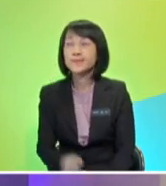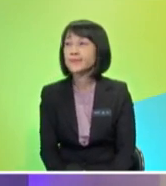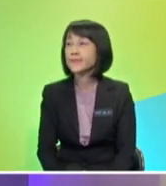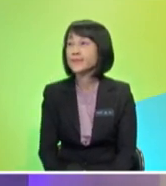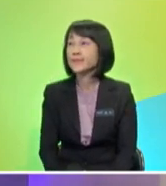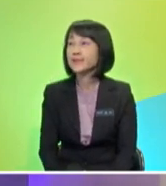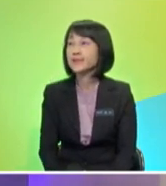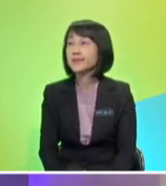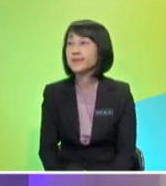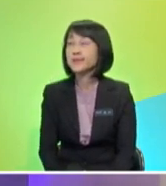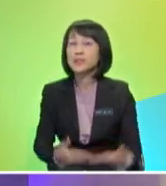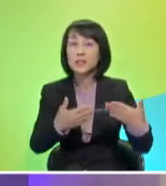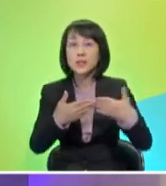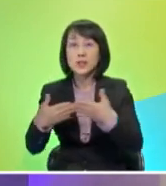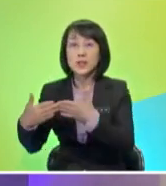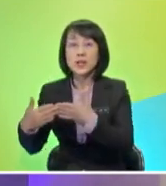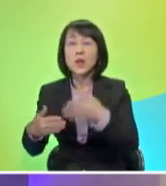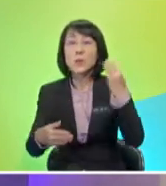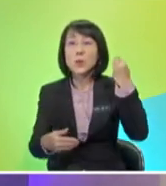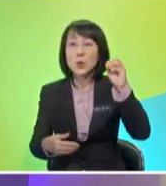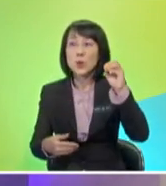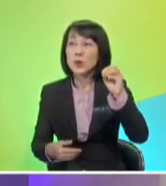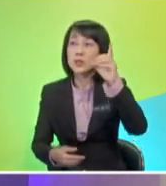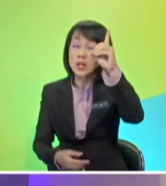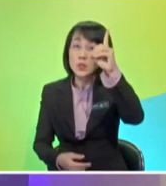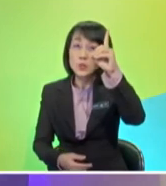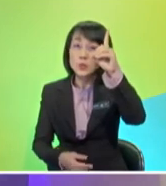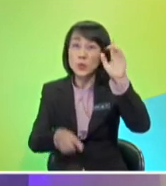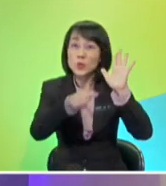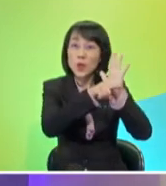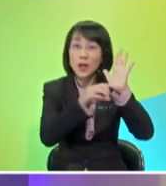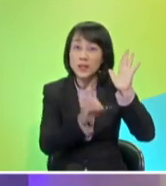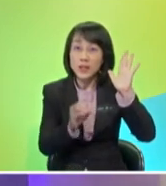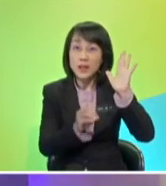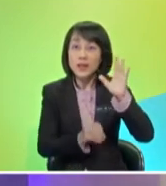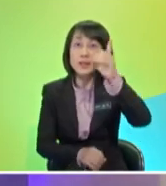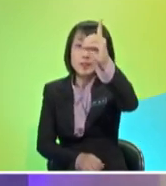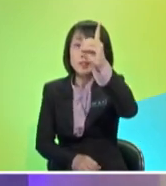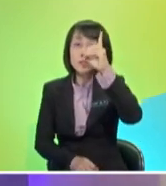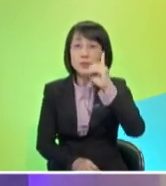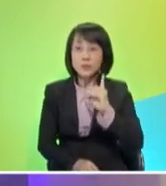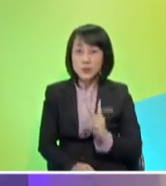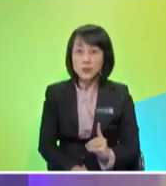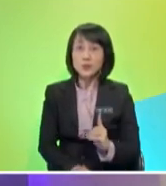Okey. Kemudian kita sambung di rumah puluh 1. Okey, tolak tak ada nombor nilai di sini, maka kita turunkan 1. Dan